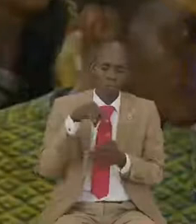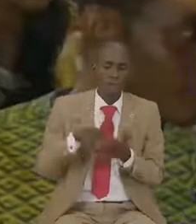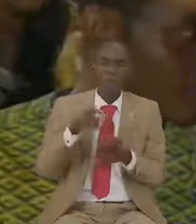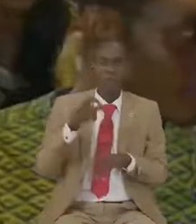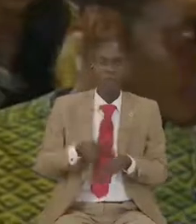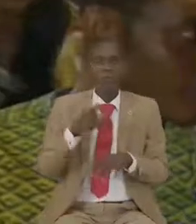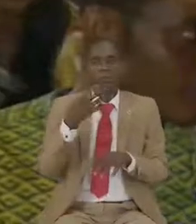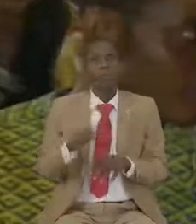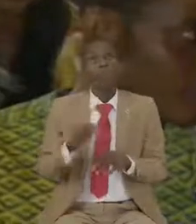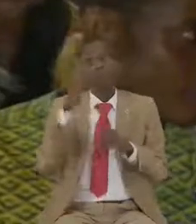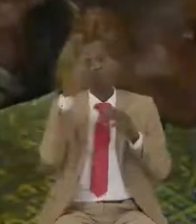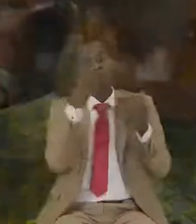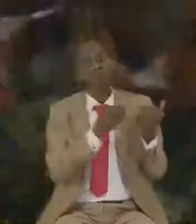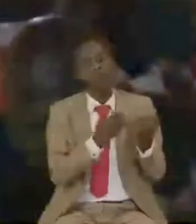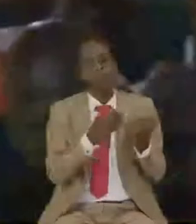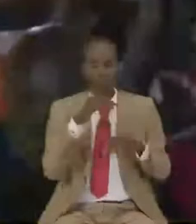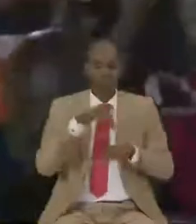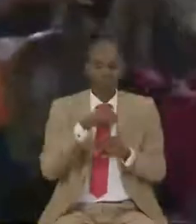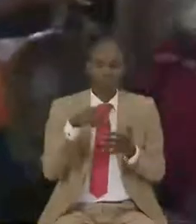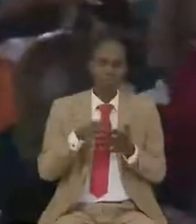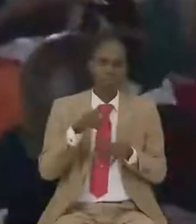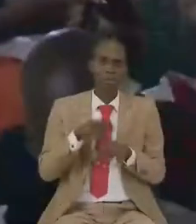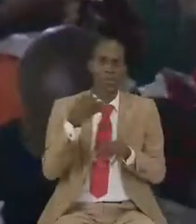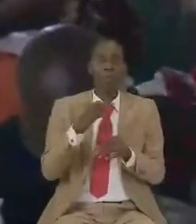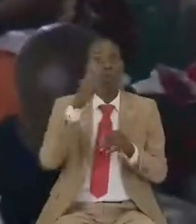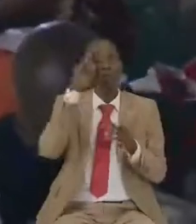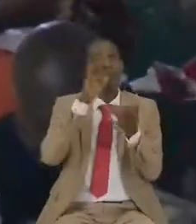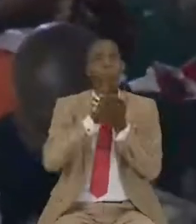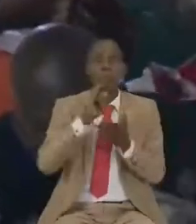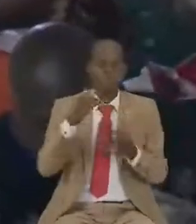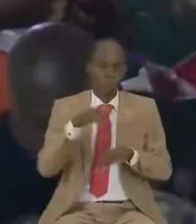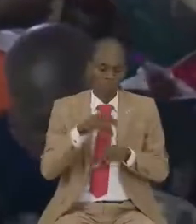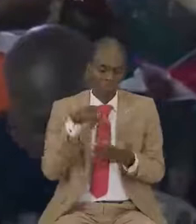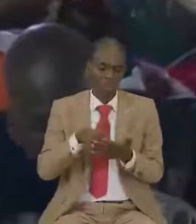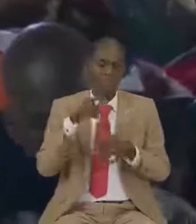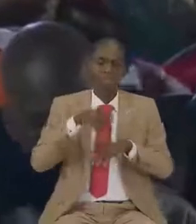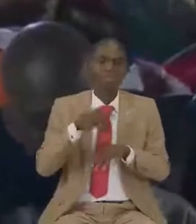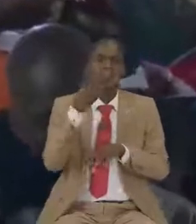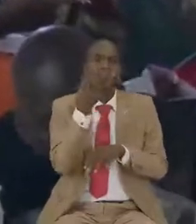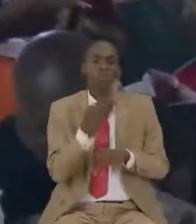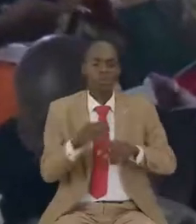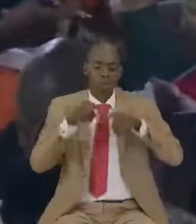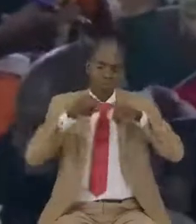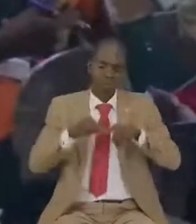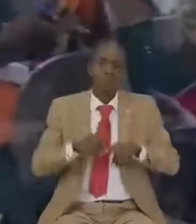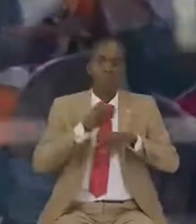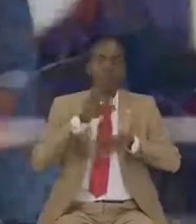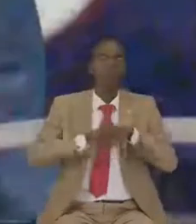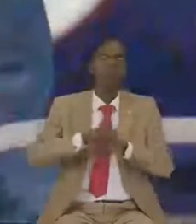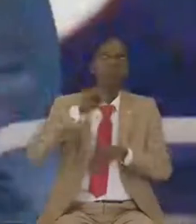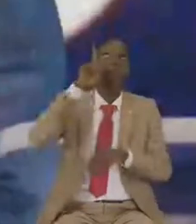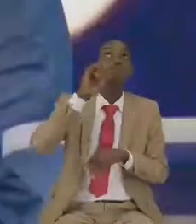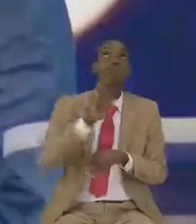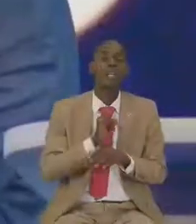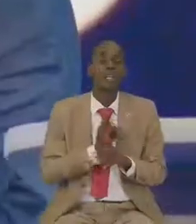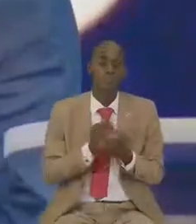cela en ce temps-ci, en ce temps de foi, en ce temps de te croire, en ce